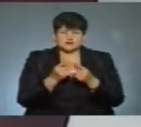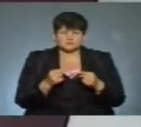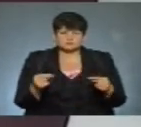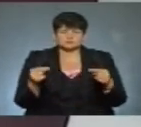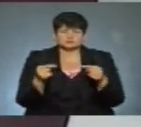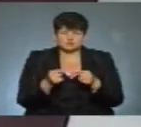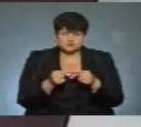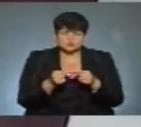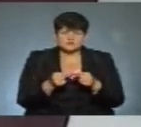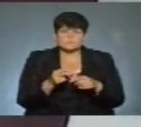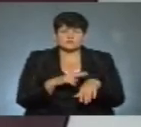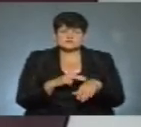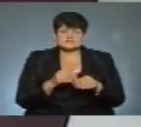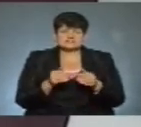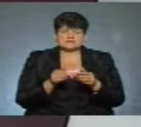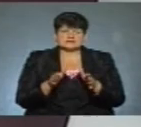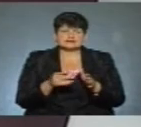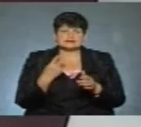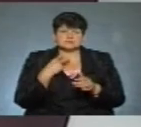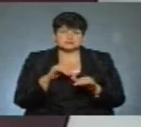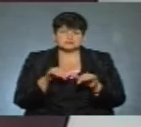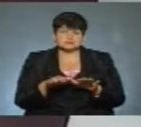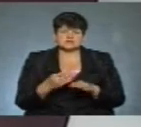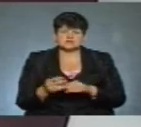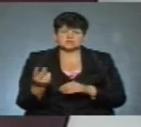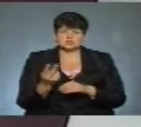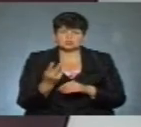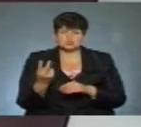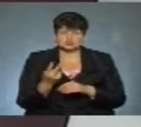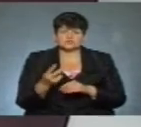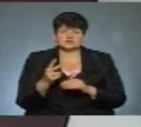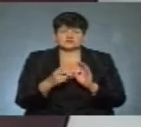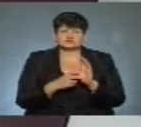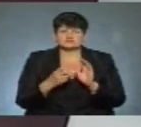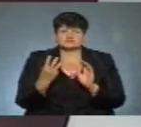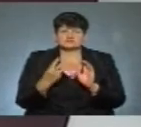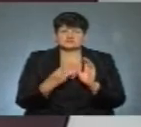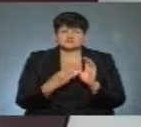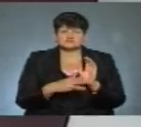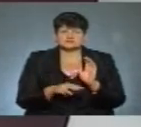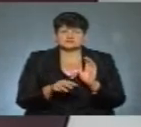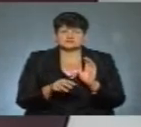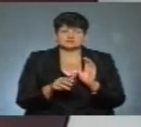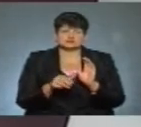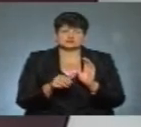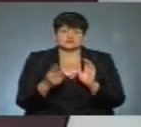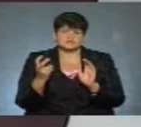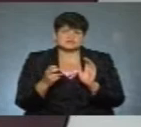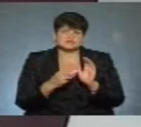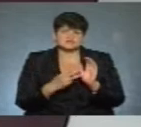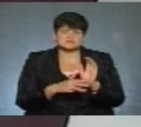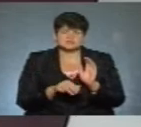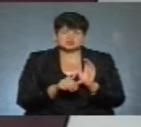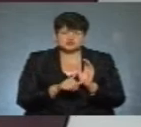речниця. Поліцейські відкрили кримінальне провадження за другою частиною статті 286 Кримінального кодексу України. Це